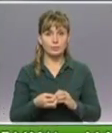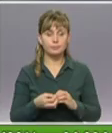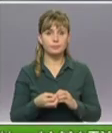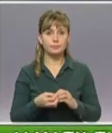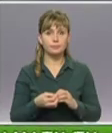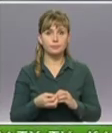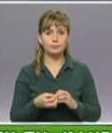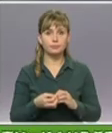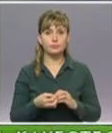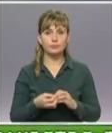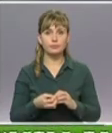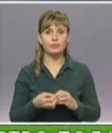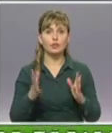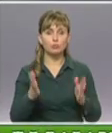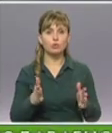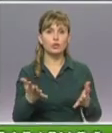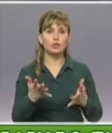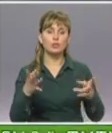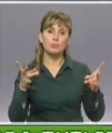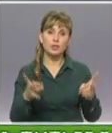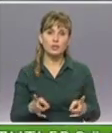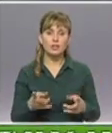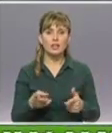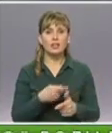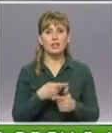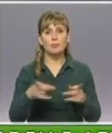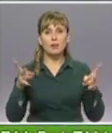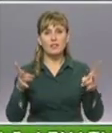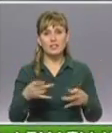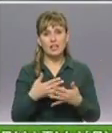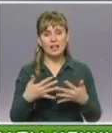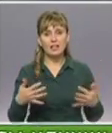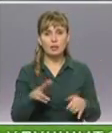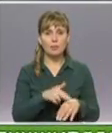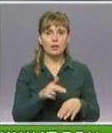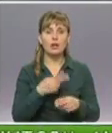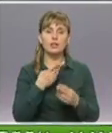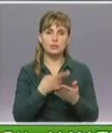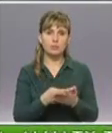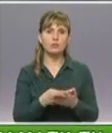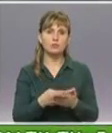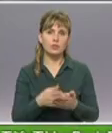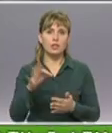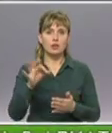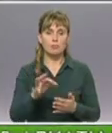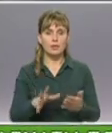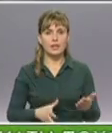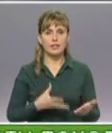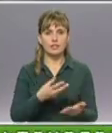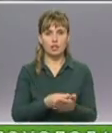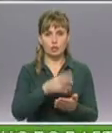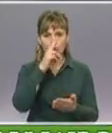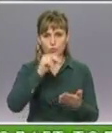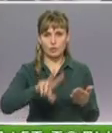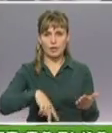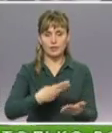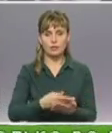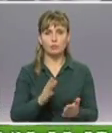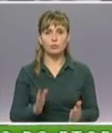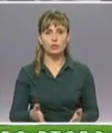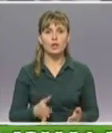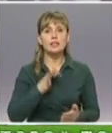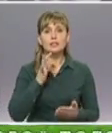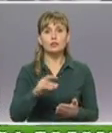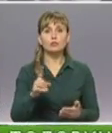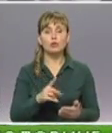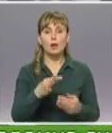дорожно-транспортного происшествия, либо повреждения там сотрудника полиции, это оценивается комиссионно, после этого идет возмещение материального ущерба. Отметим,